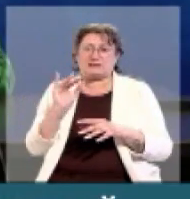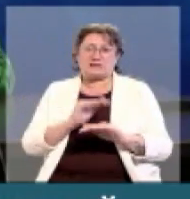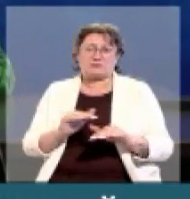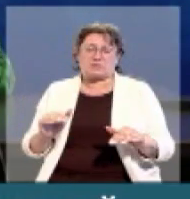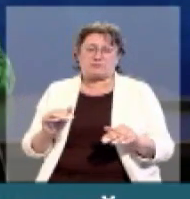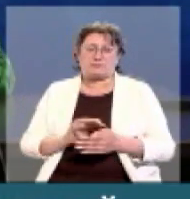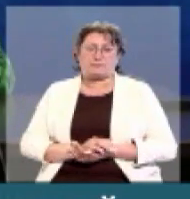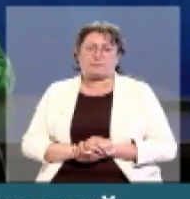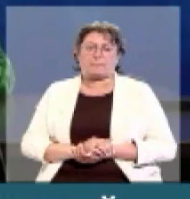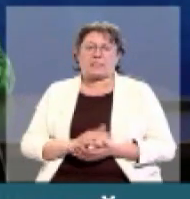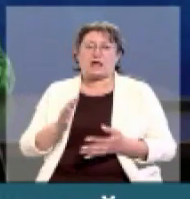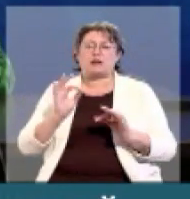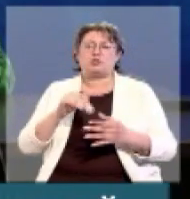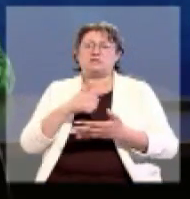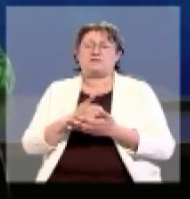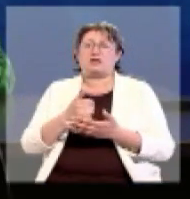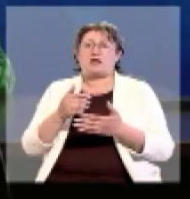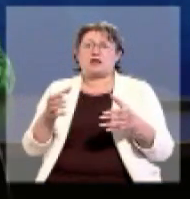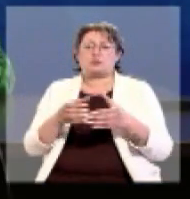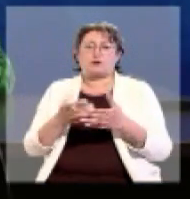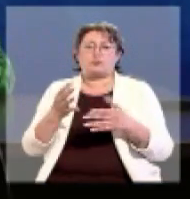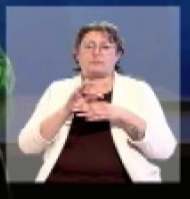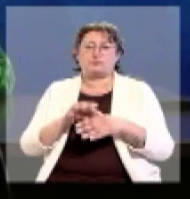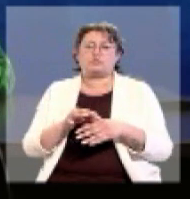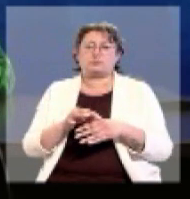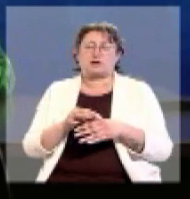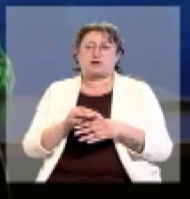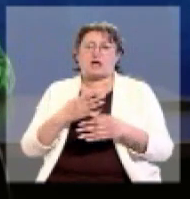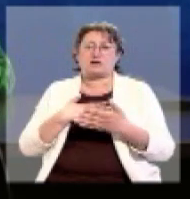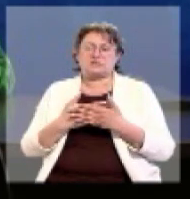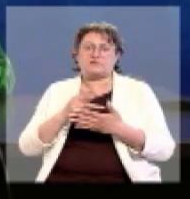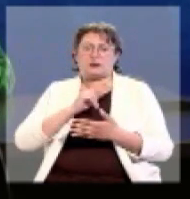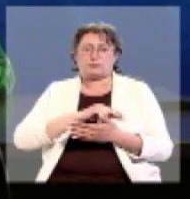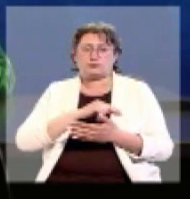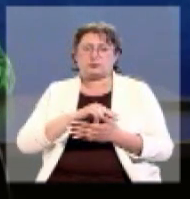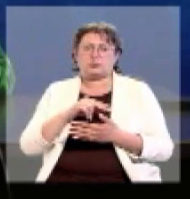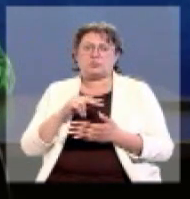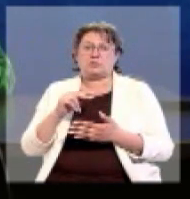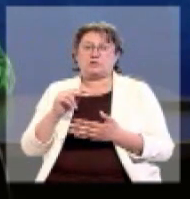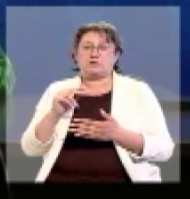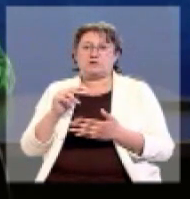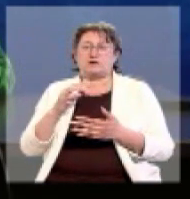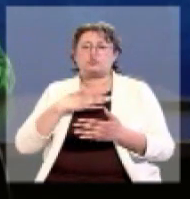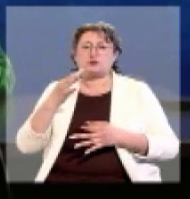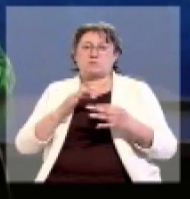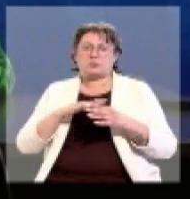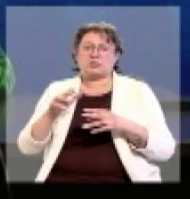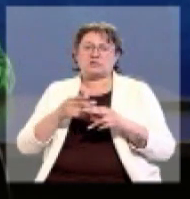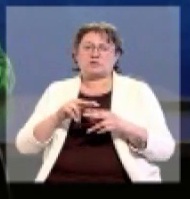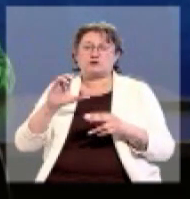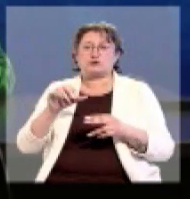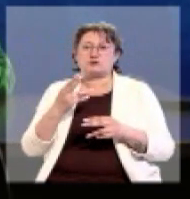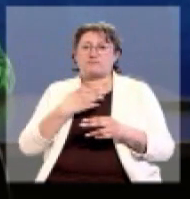основная категория, по которой ведется активная работа нашими судебными исполнителями, это